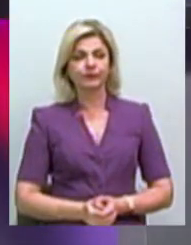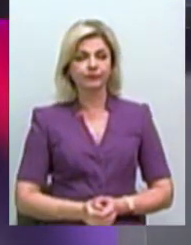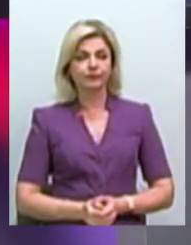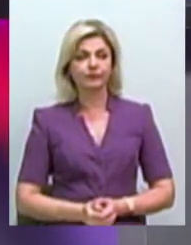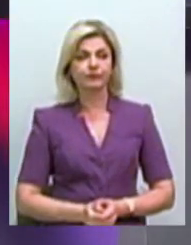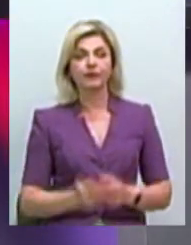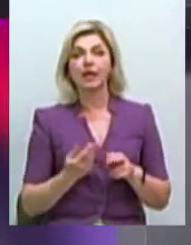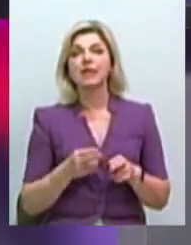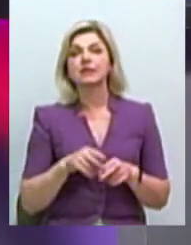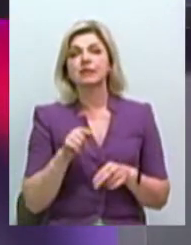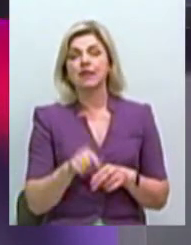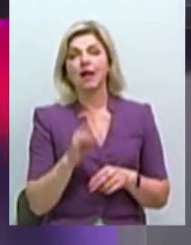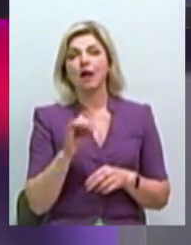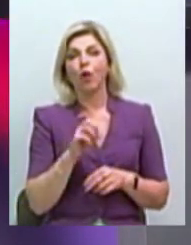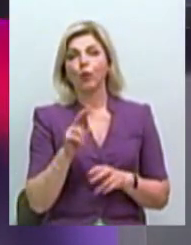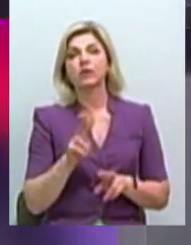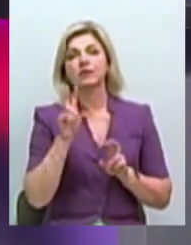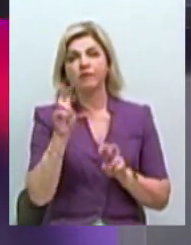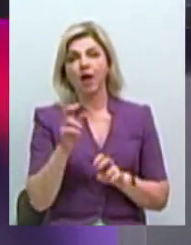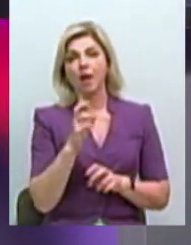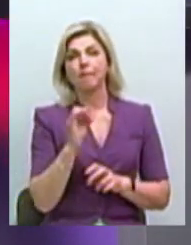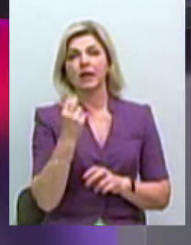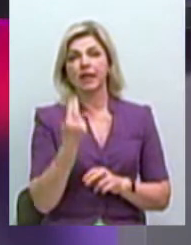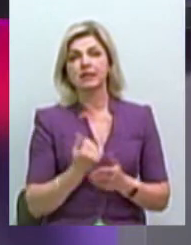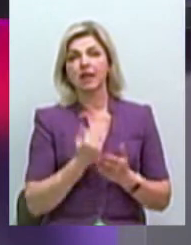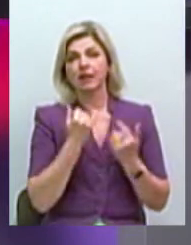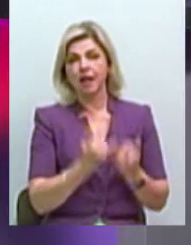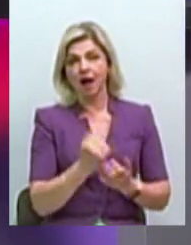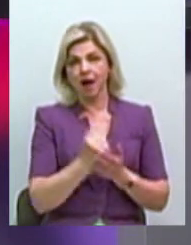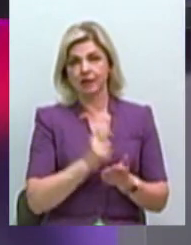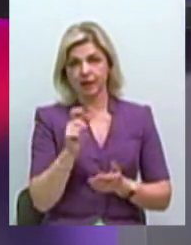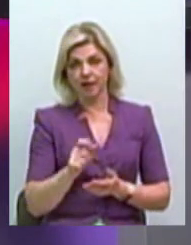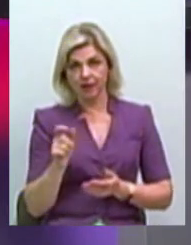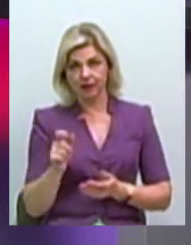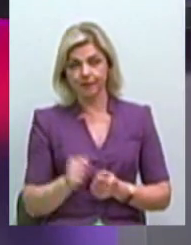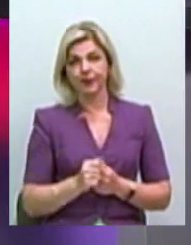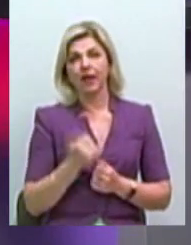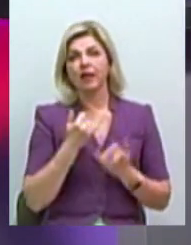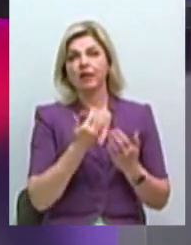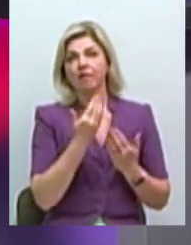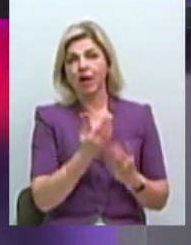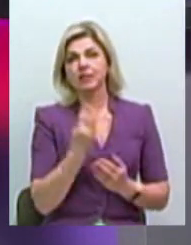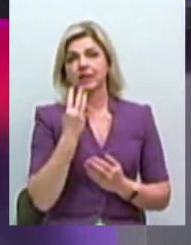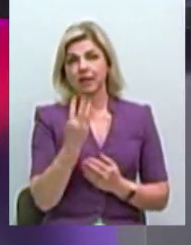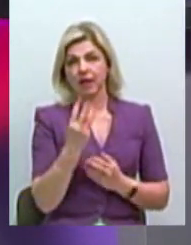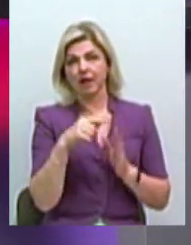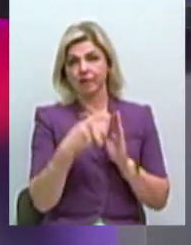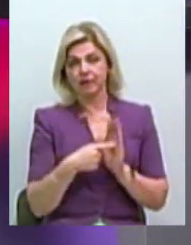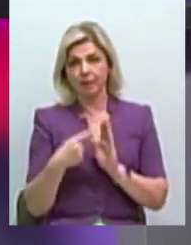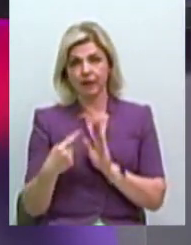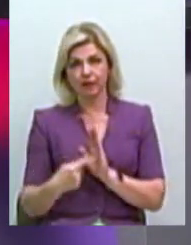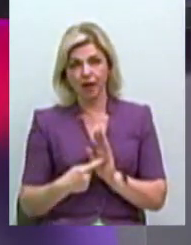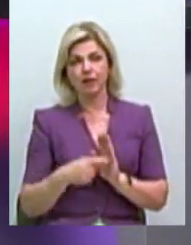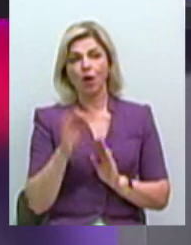Отже, цей раунд має умовну назву «Бліц для кандидата». Я вам поставлю, впродовж півтори хвилини, я вам поставлю три запитання